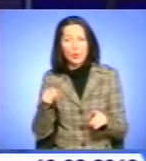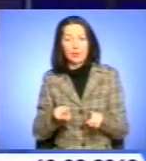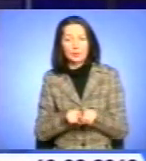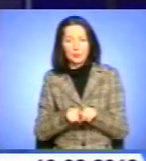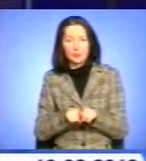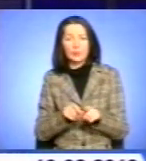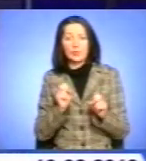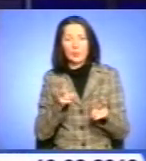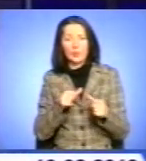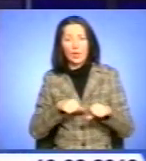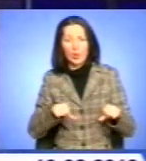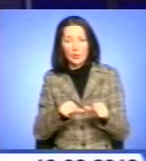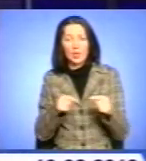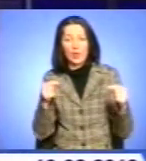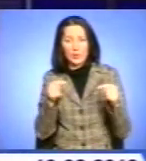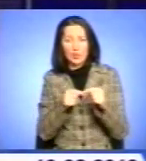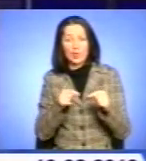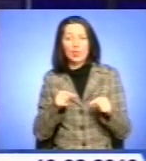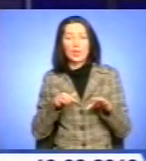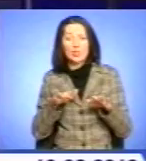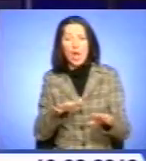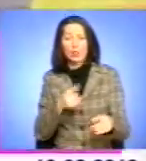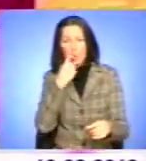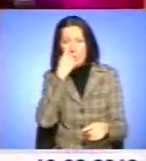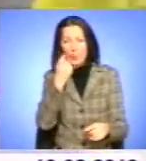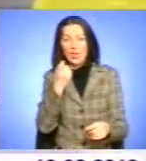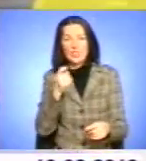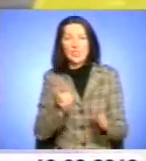Члени комісії визначать заходи попередження лісовим пожежам.